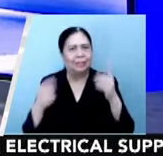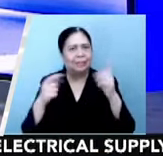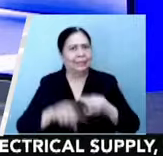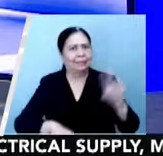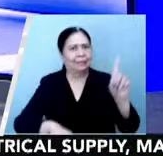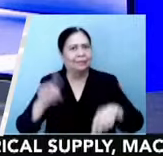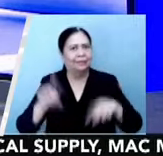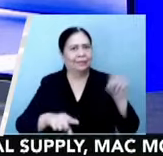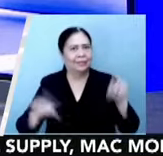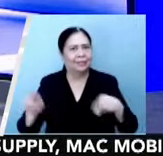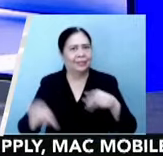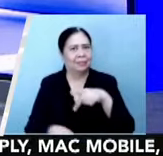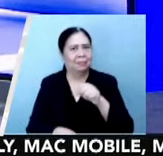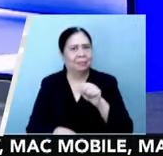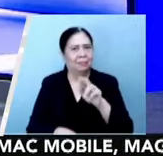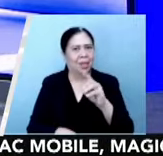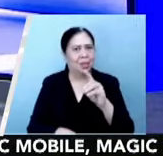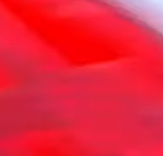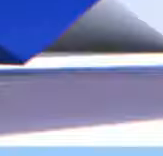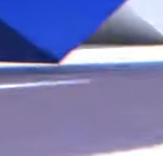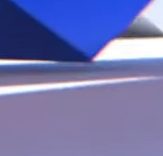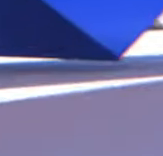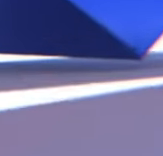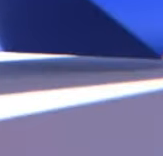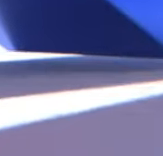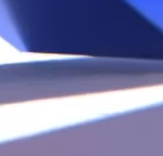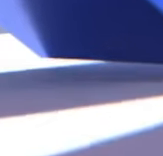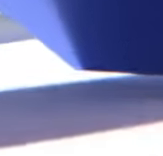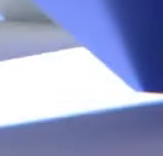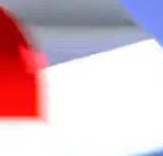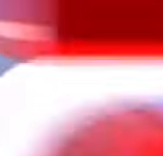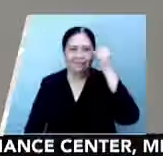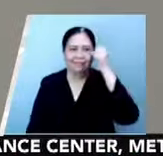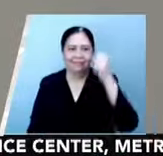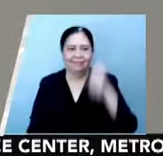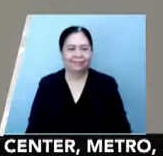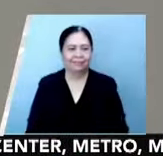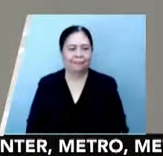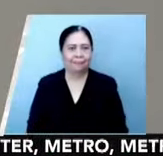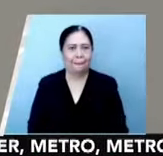ng netizens. Makichika kay Lars Santiago.